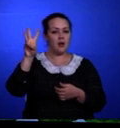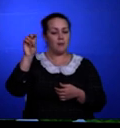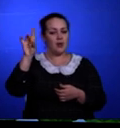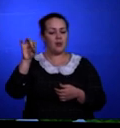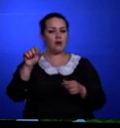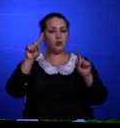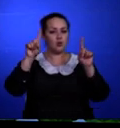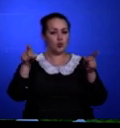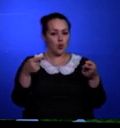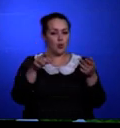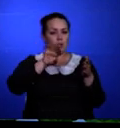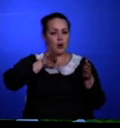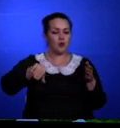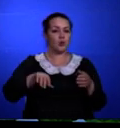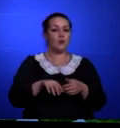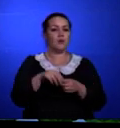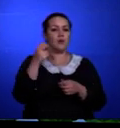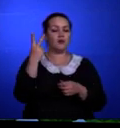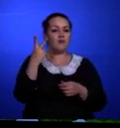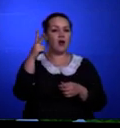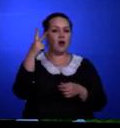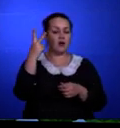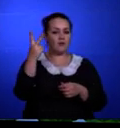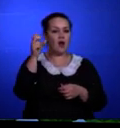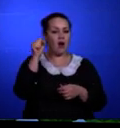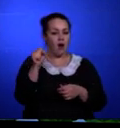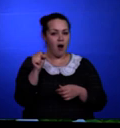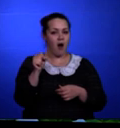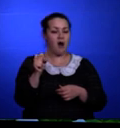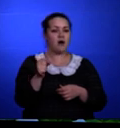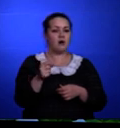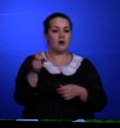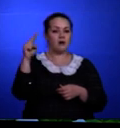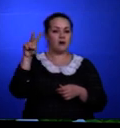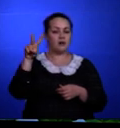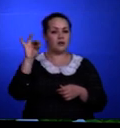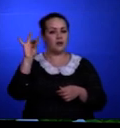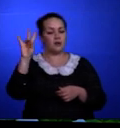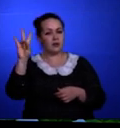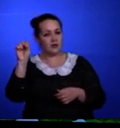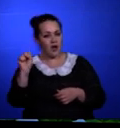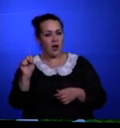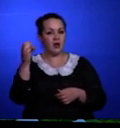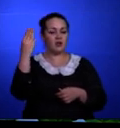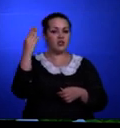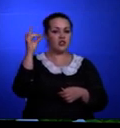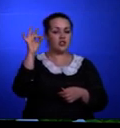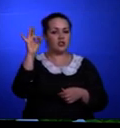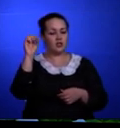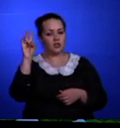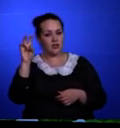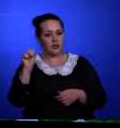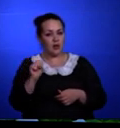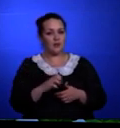скобки то есть это две длины да еще две ширины мы сами